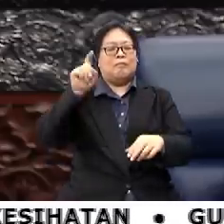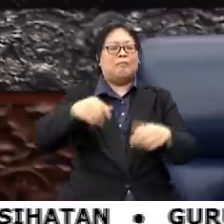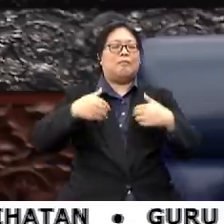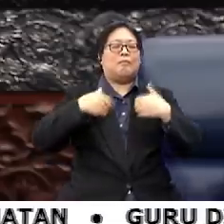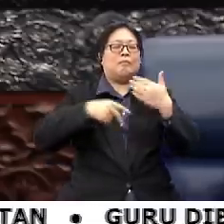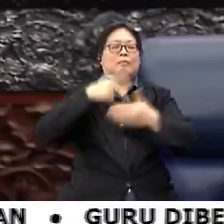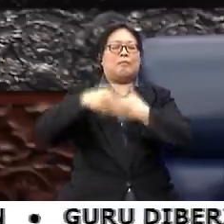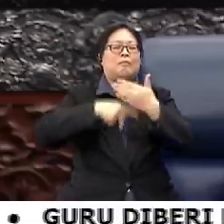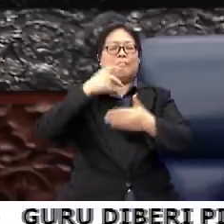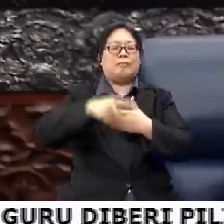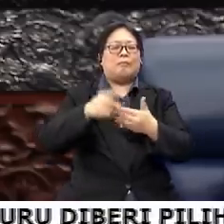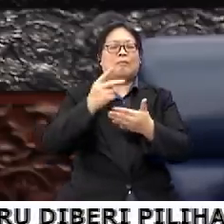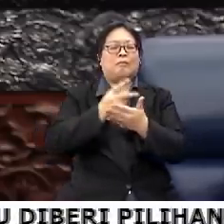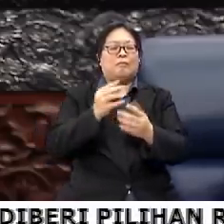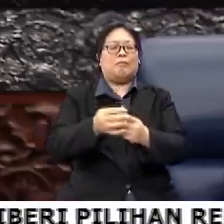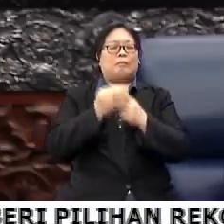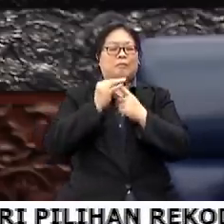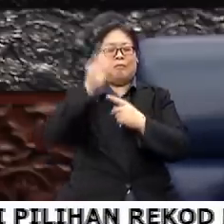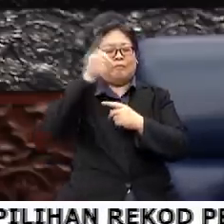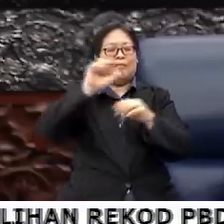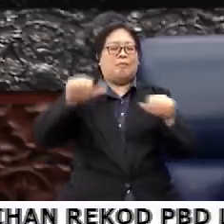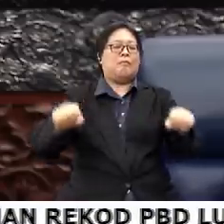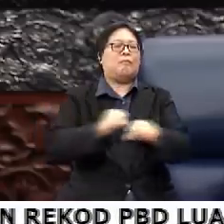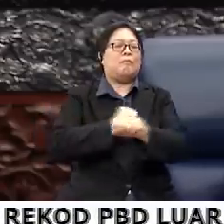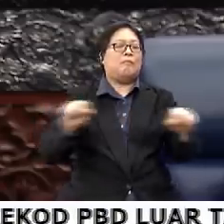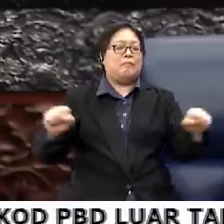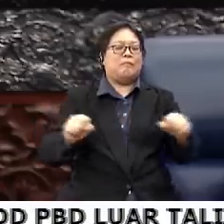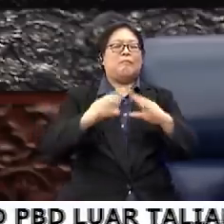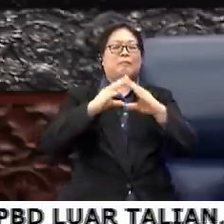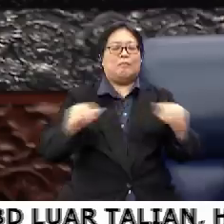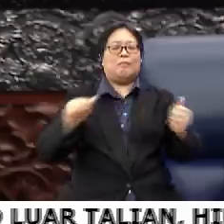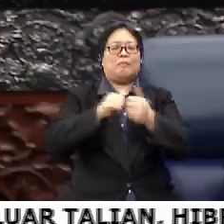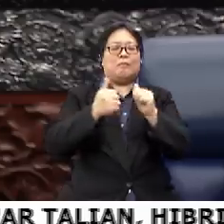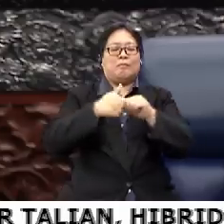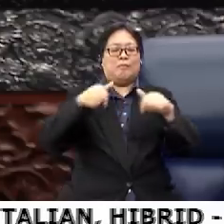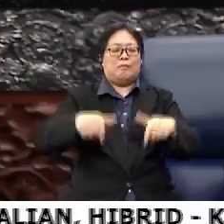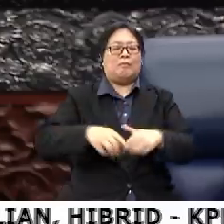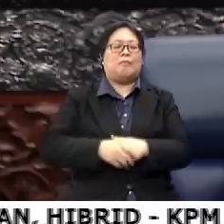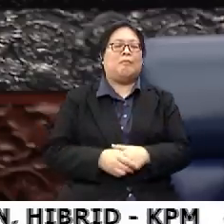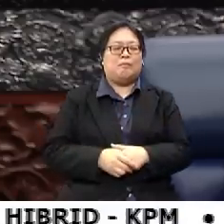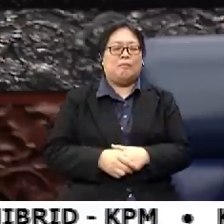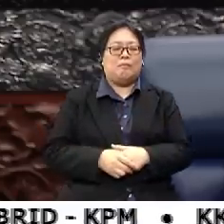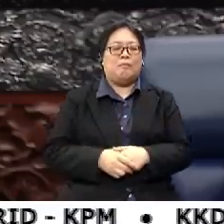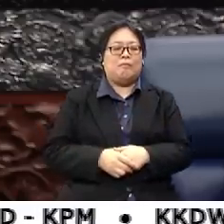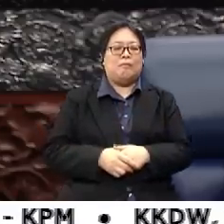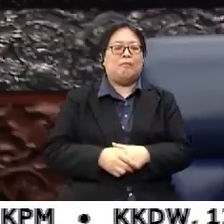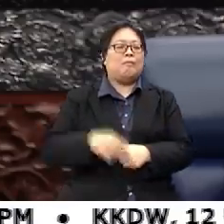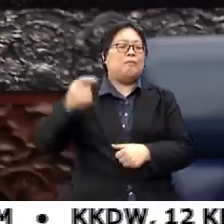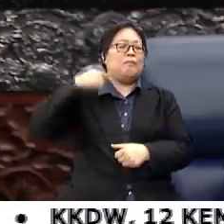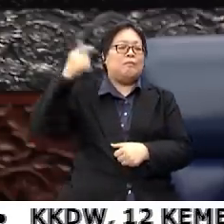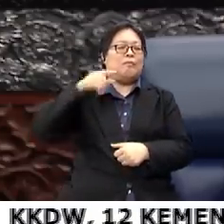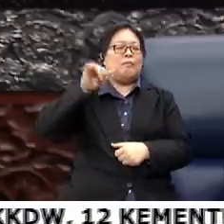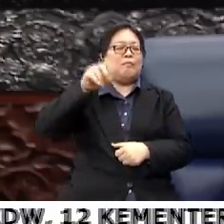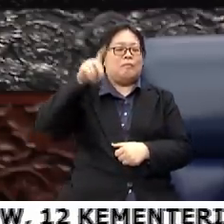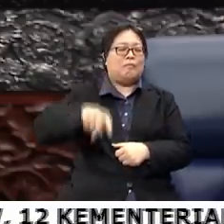dan inisiatif khusus yang disediakan oleh kerajaan untuk menangani keadaan yang amat genting ini. Tuan dan Puan, satu